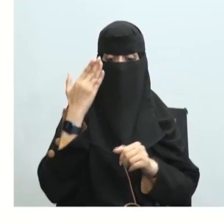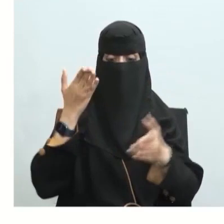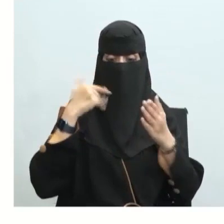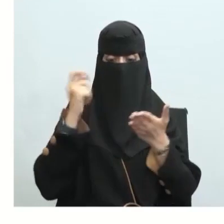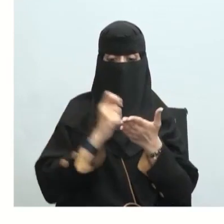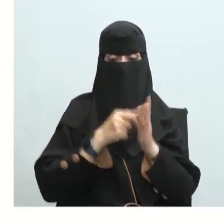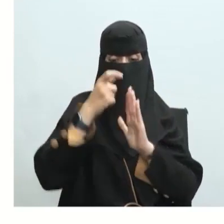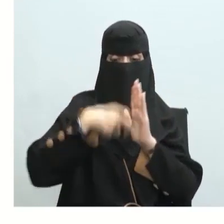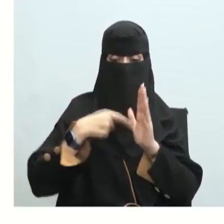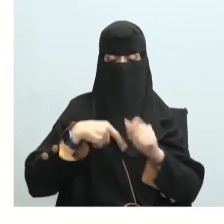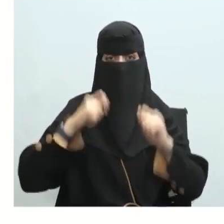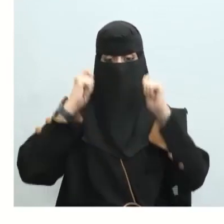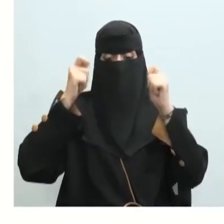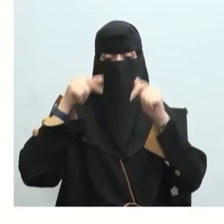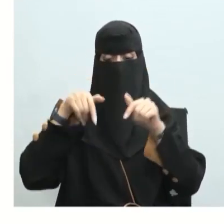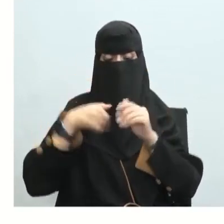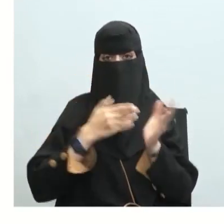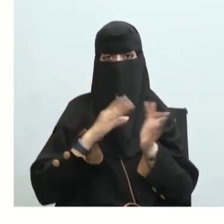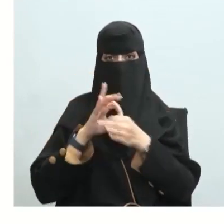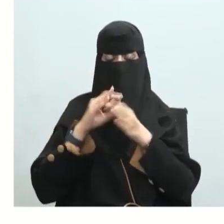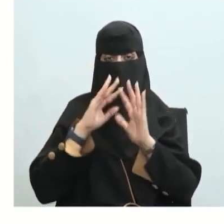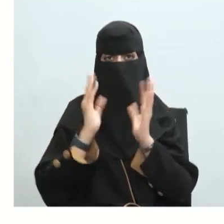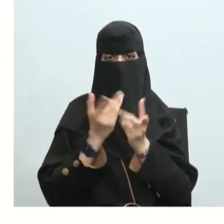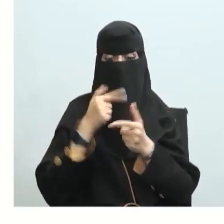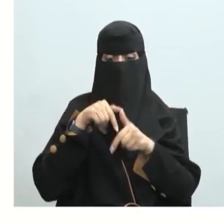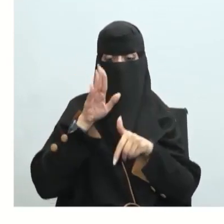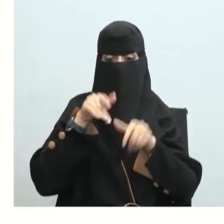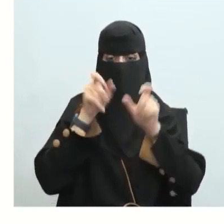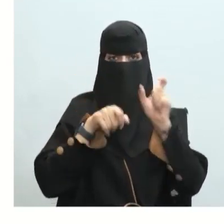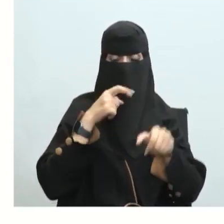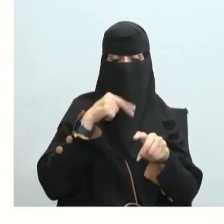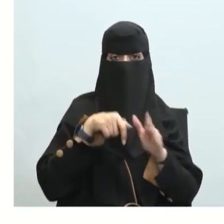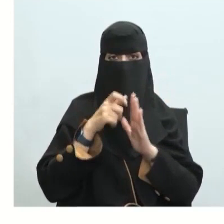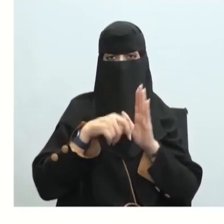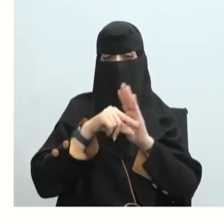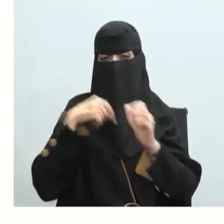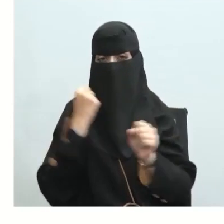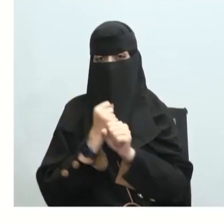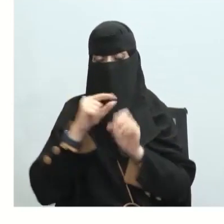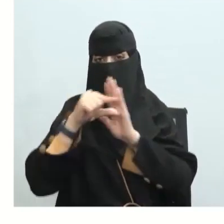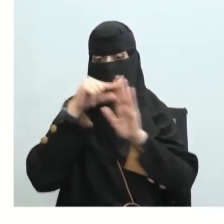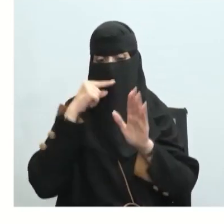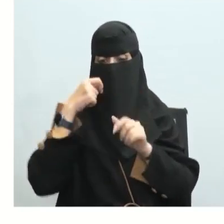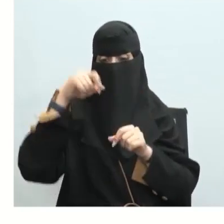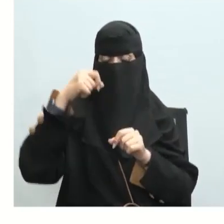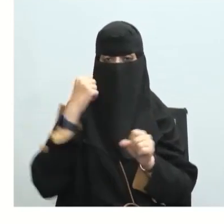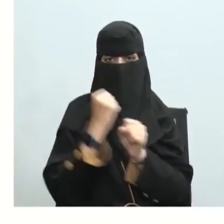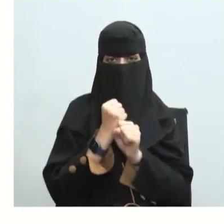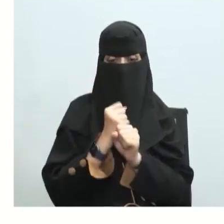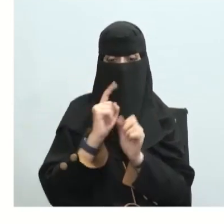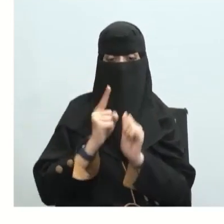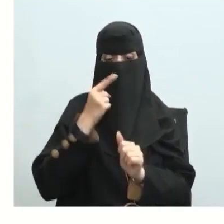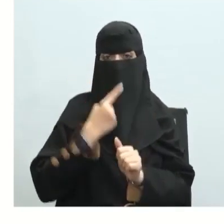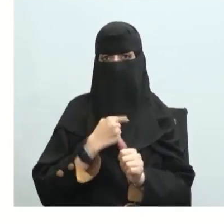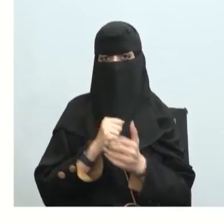هنا القائمون طبعا ستذكر اسماء الزملاء الذين سيناقشون في ذلك توزيع الادوار اوراق العمل المقدمه العمل